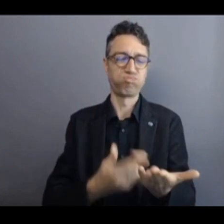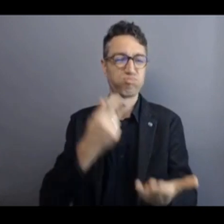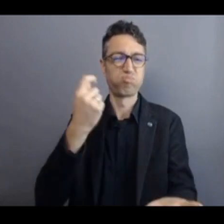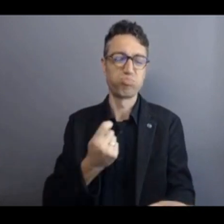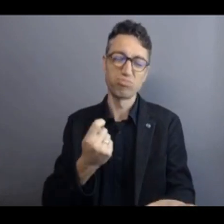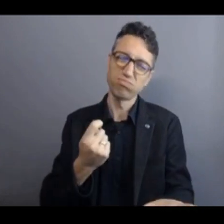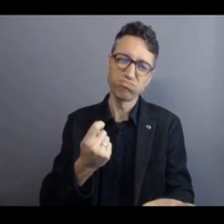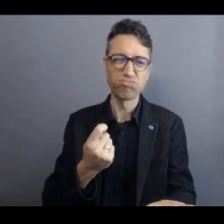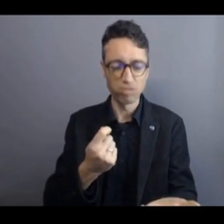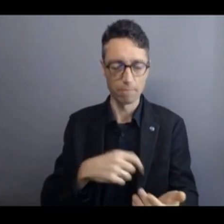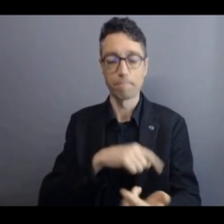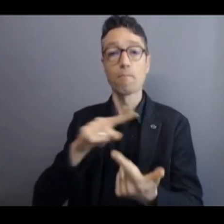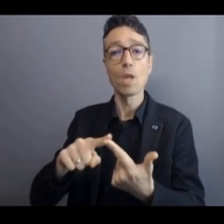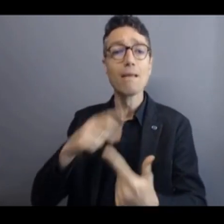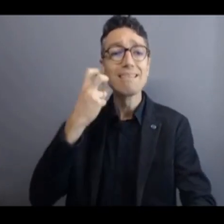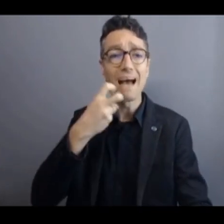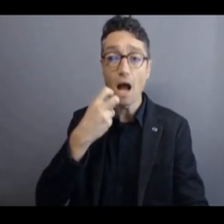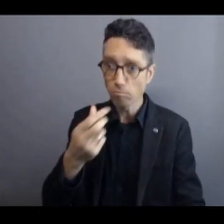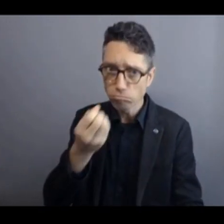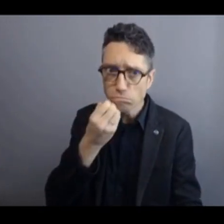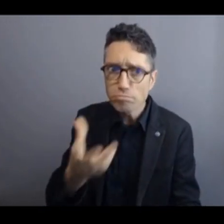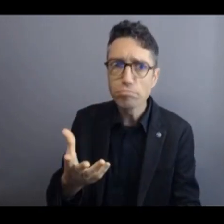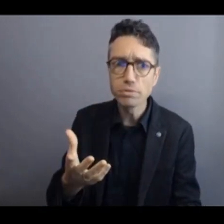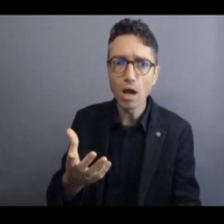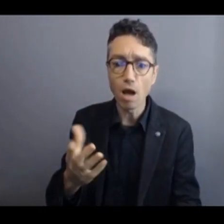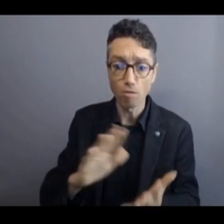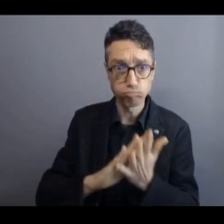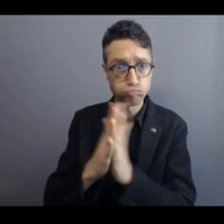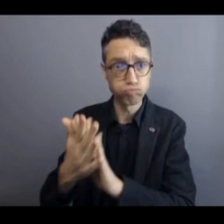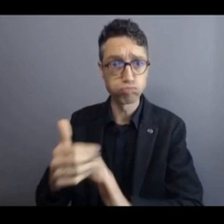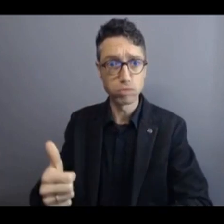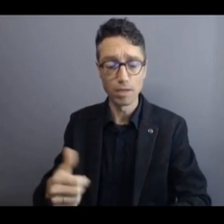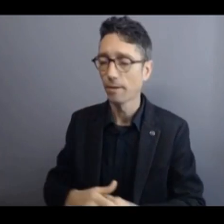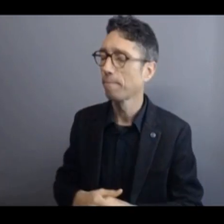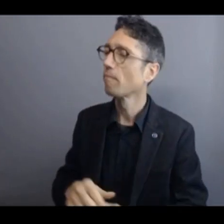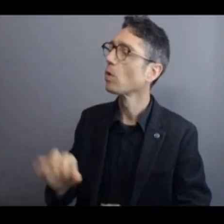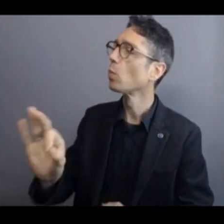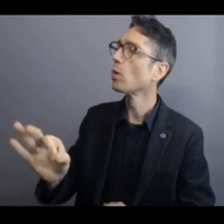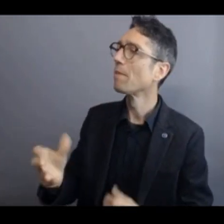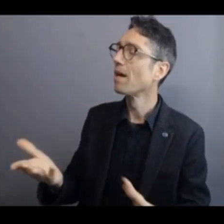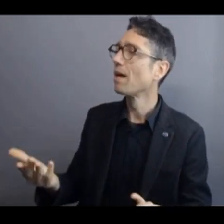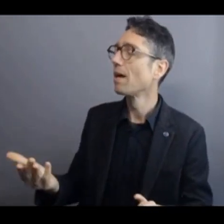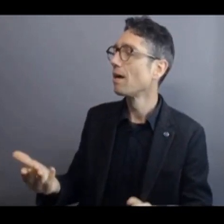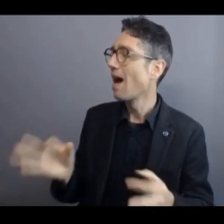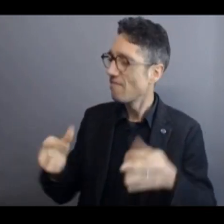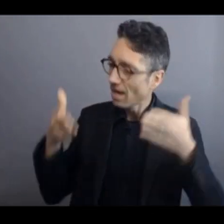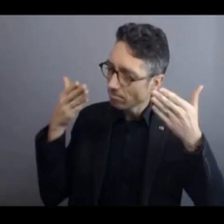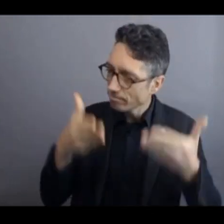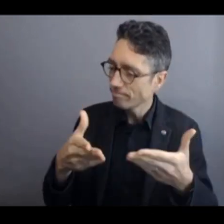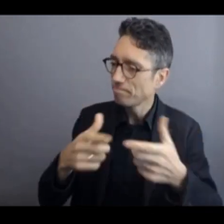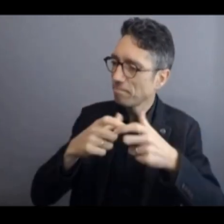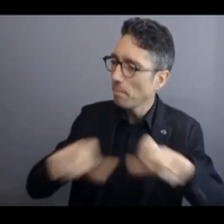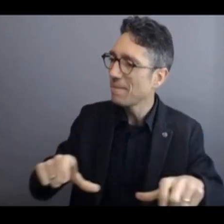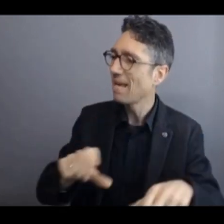C'est pareil, ça a évolué. Mais donc, sur la réservation du billet, puisque là, on était davantage, sur les réseaux de